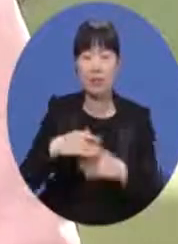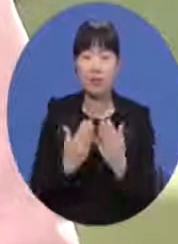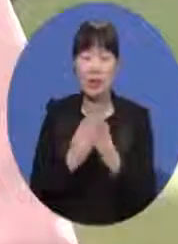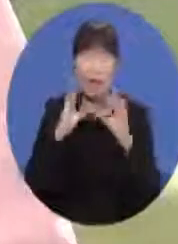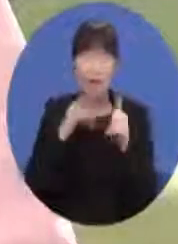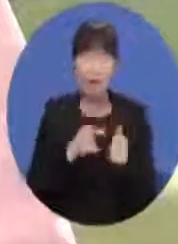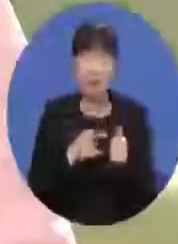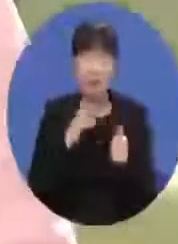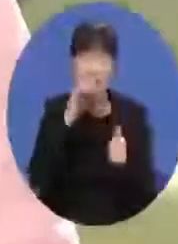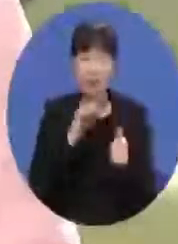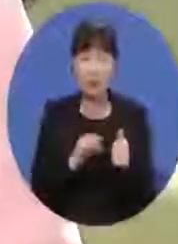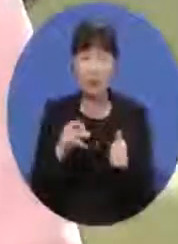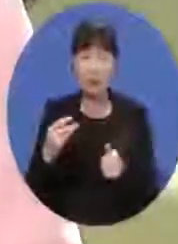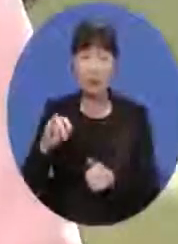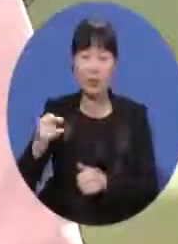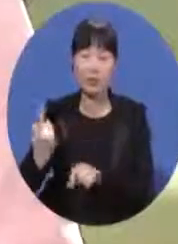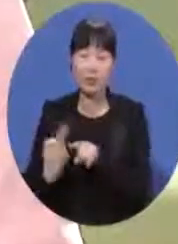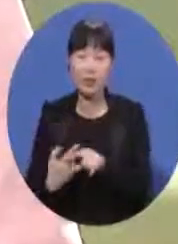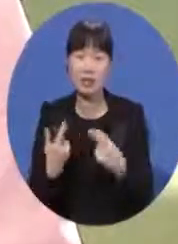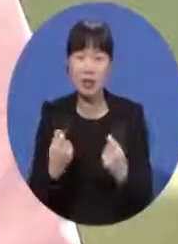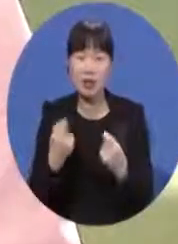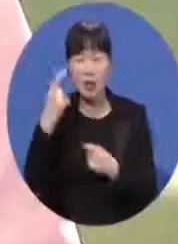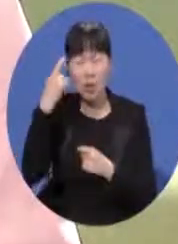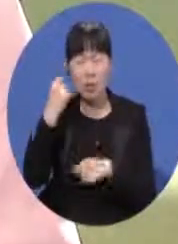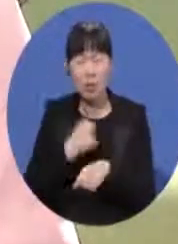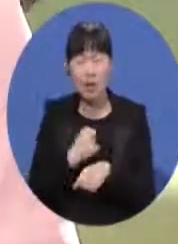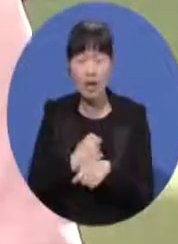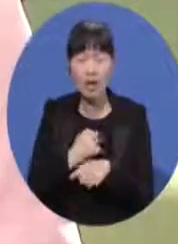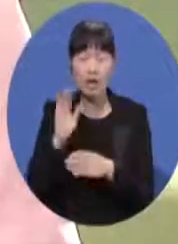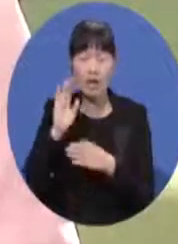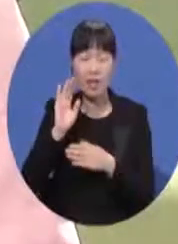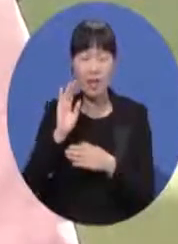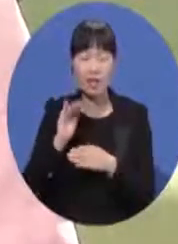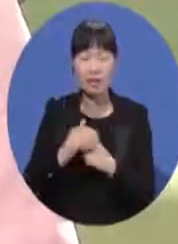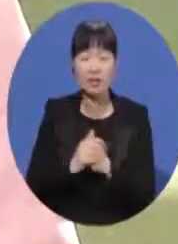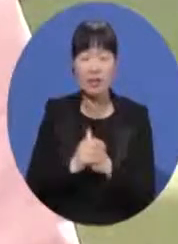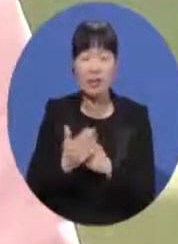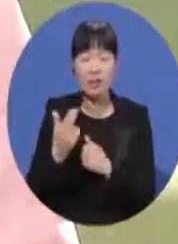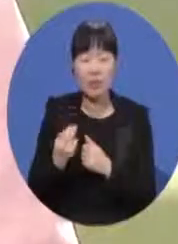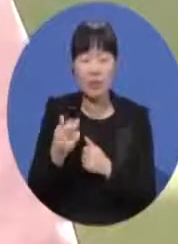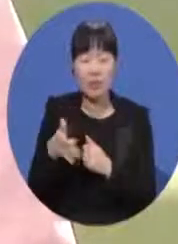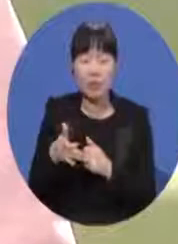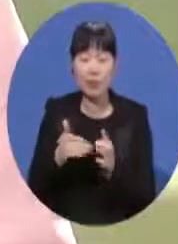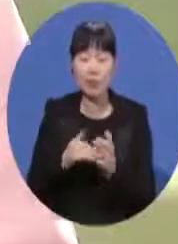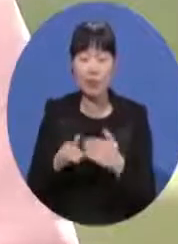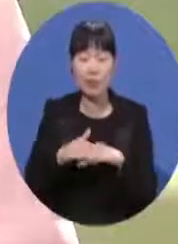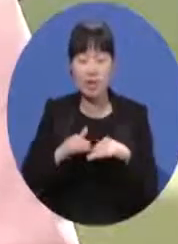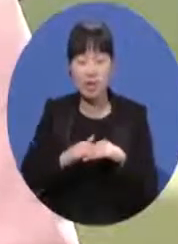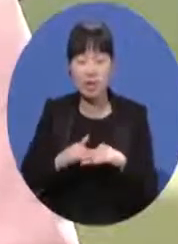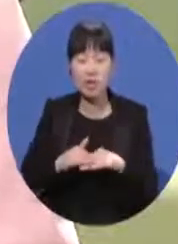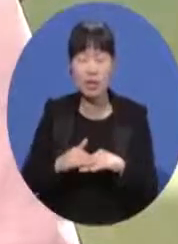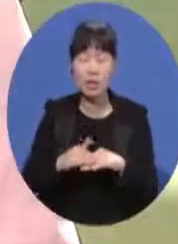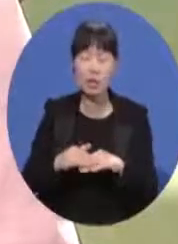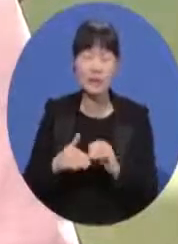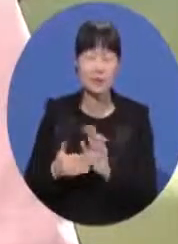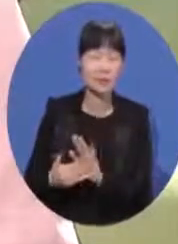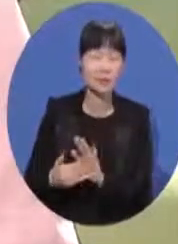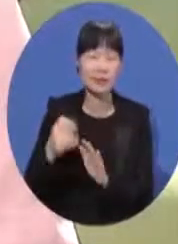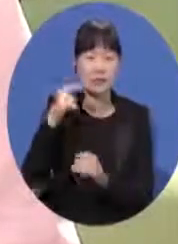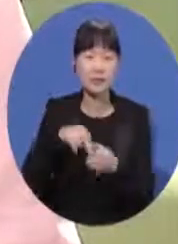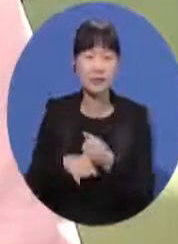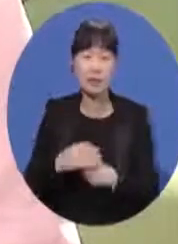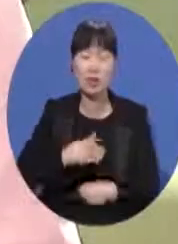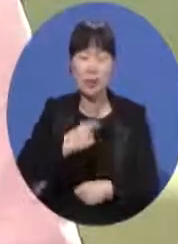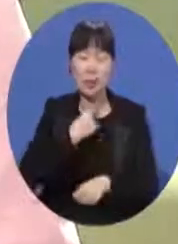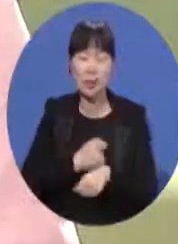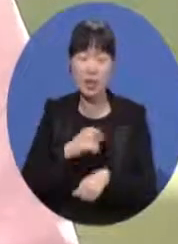모든 아이의 경우에는 도윤이도 마찬가지고 왜 뒤처리를 꺼려 하는지 회피하는지 네. 이유부터 알아야겠는데요. 이후에는 대부분 처음에는